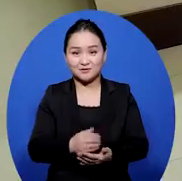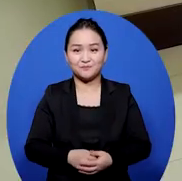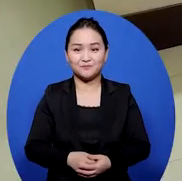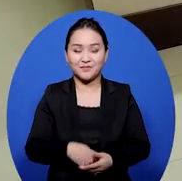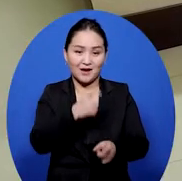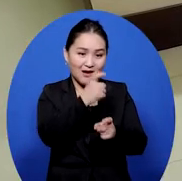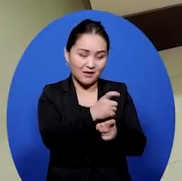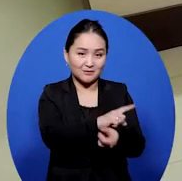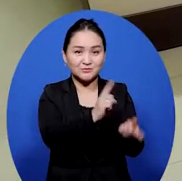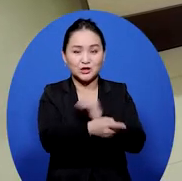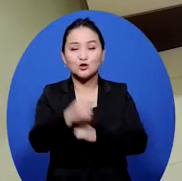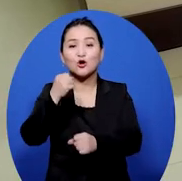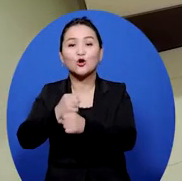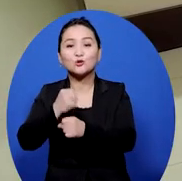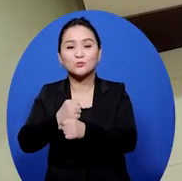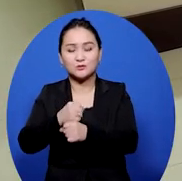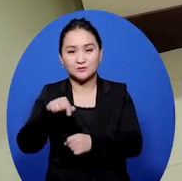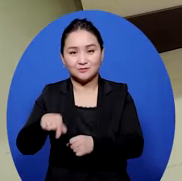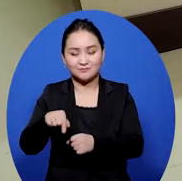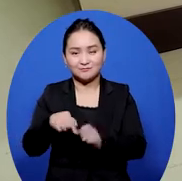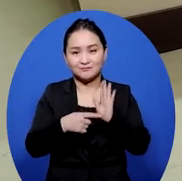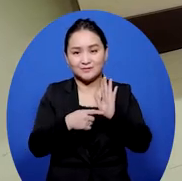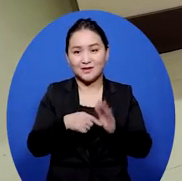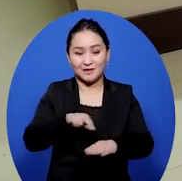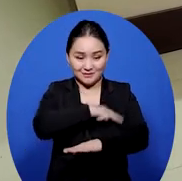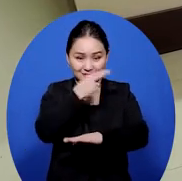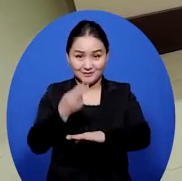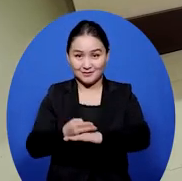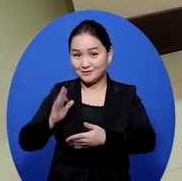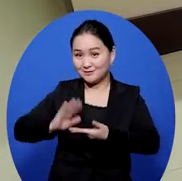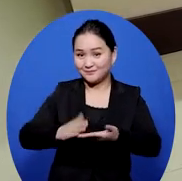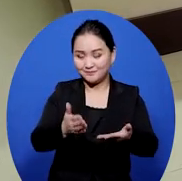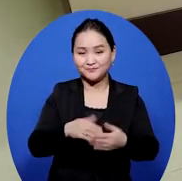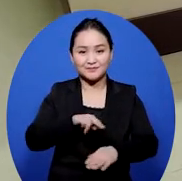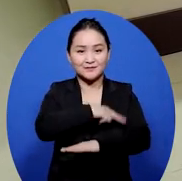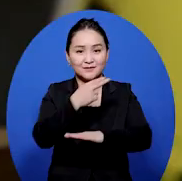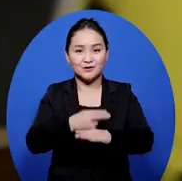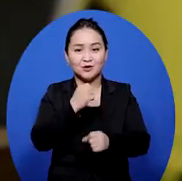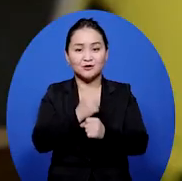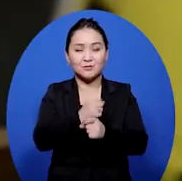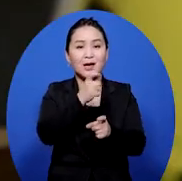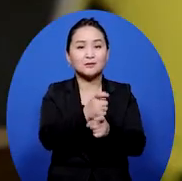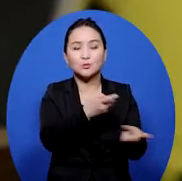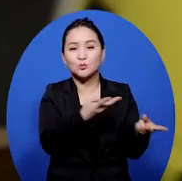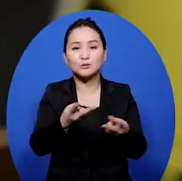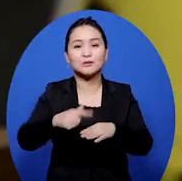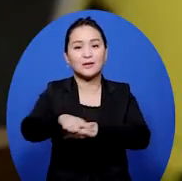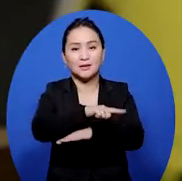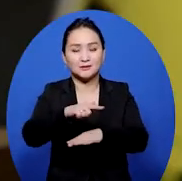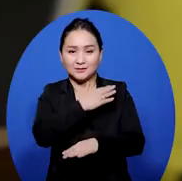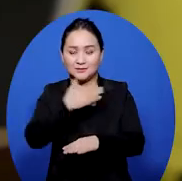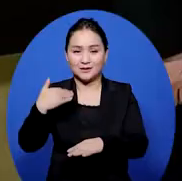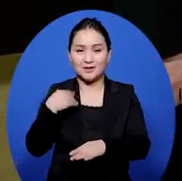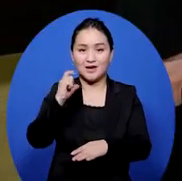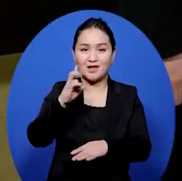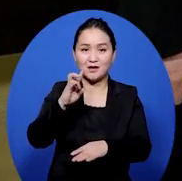За халамжаас хөдөлмөрт нэвтрүүлгийн хин удаагийн дугаар Дархан Уул аймагаас та бүхэнд хүрч байгаа. За Дархан Уул аймгийн хөдөлмөр халамжийн үйлчлэгийн газрын дарга инхвал даргатай